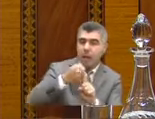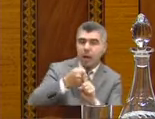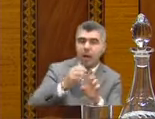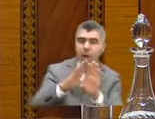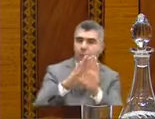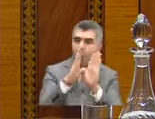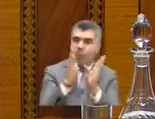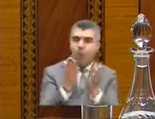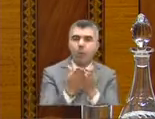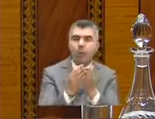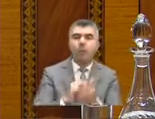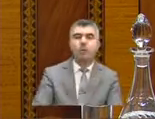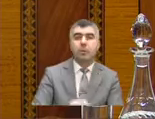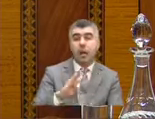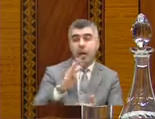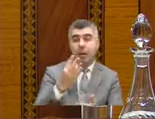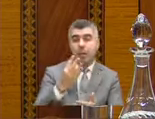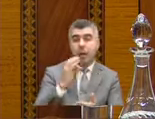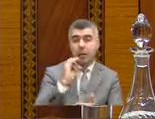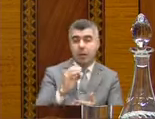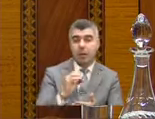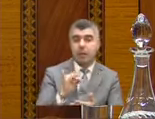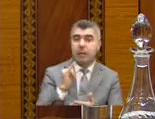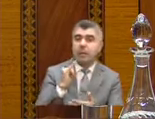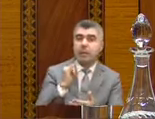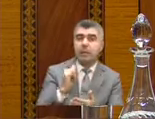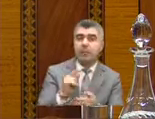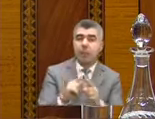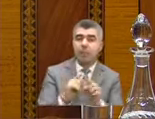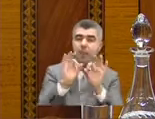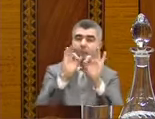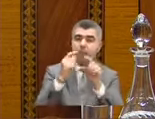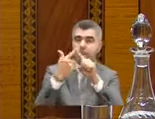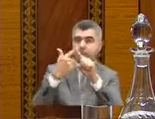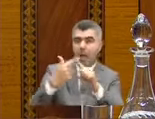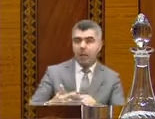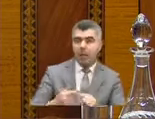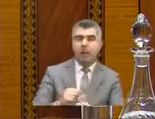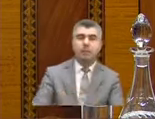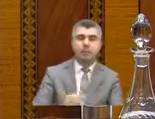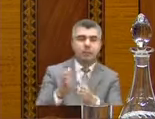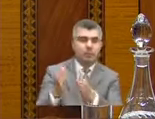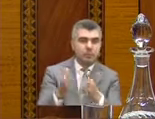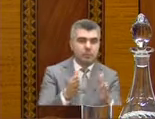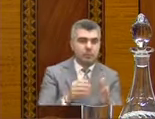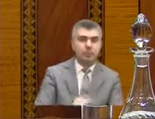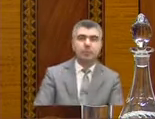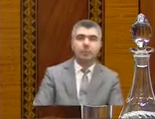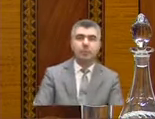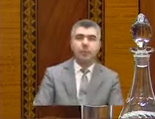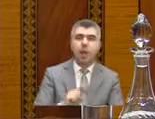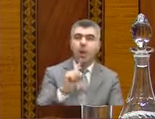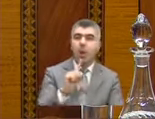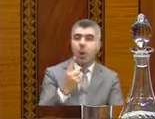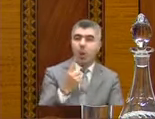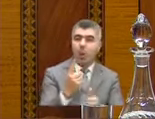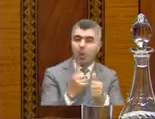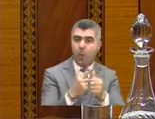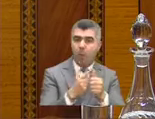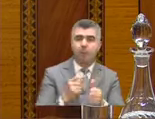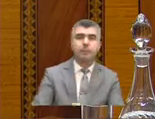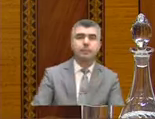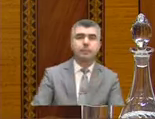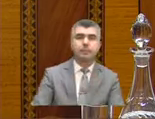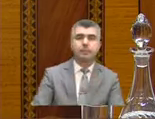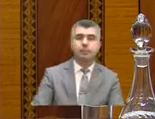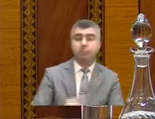الهيكلية، ورابعا، الحفاظ على استدامة المالية العمومية. بالنسبة للرهان الأول، والذي